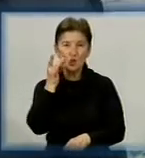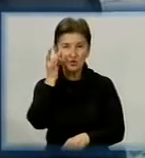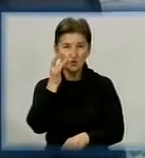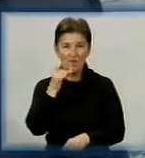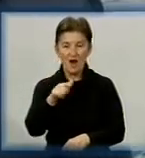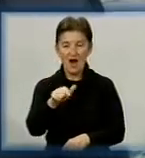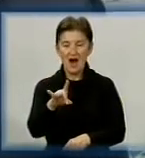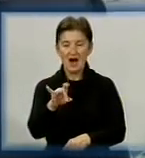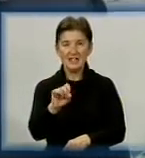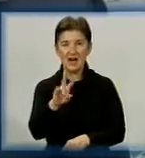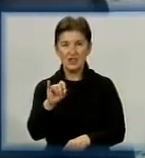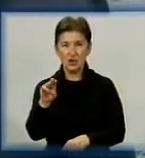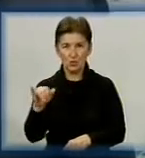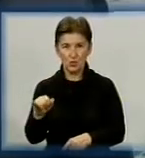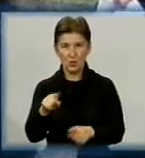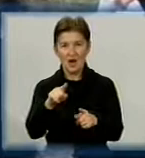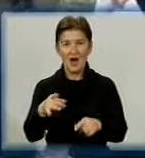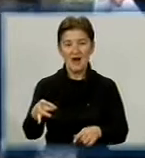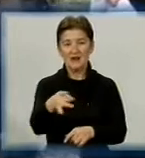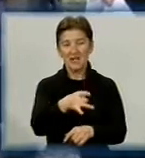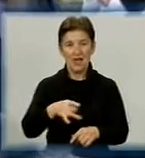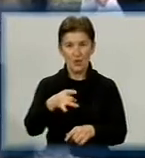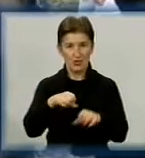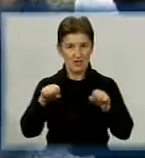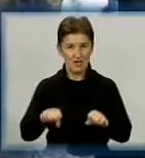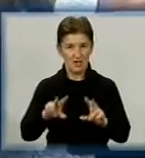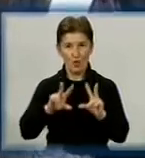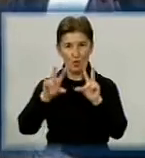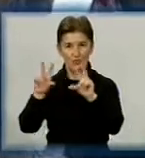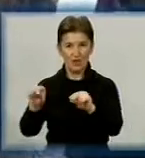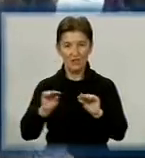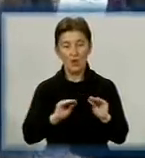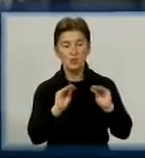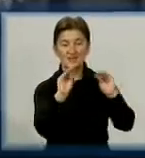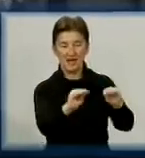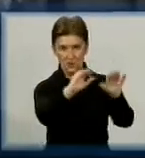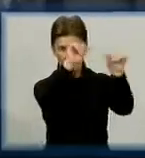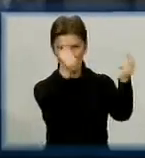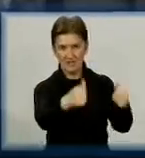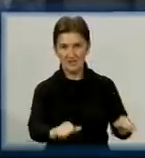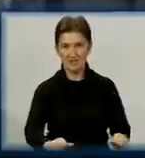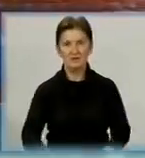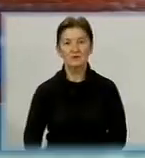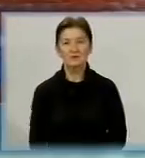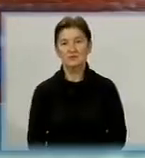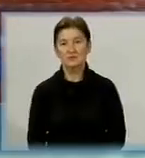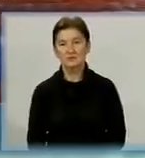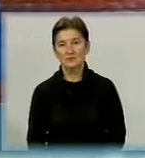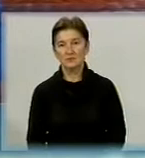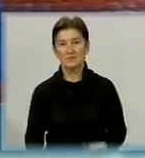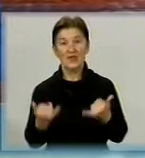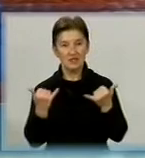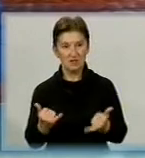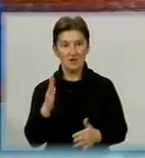граніту. Встановити монумент районна влада обіцяє найближчим часом. Сергій Михайлін, Анатолій Басистий. День за днем. Тепер